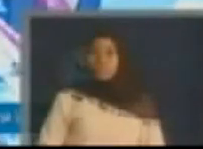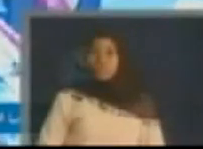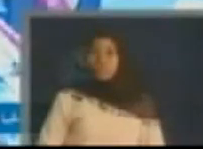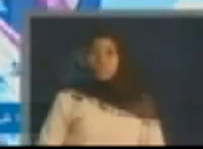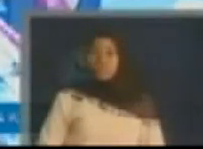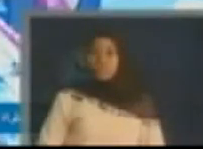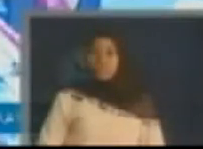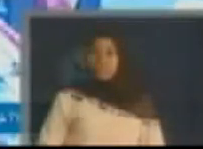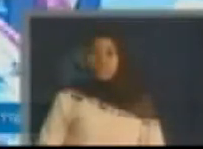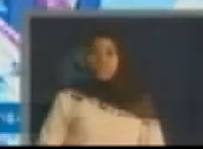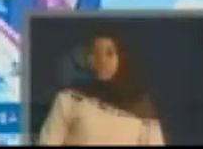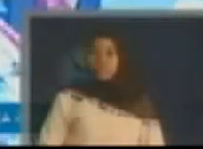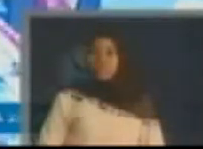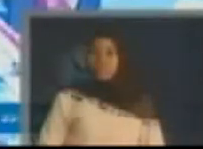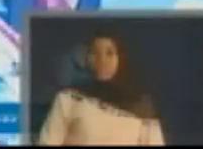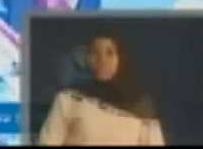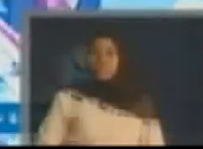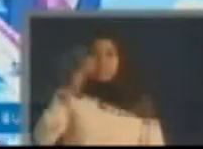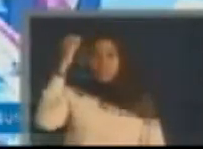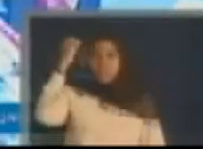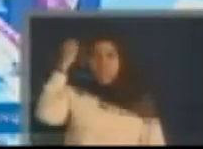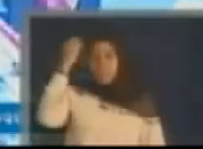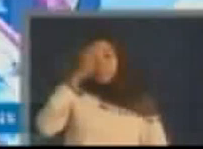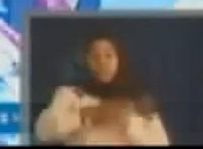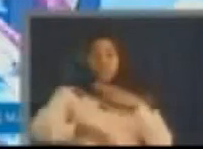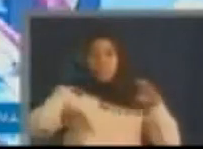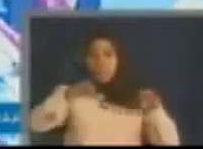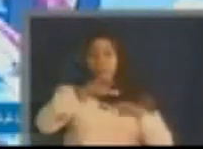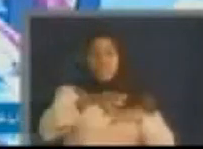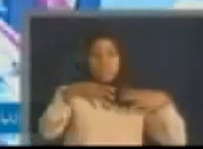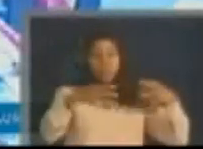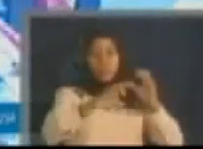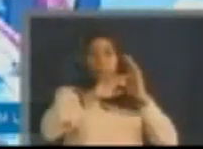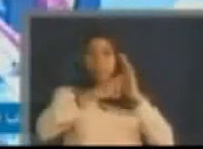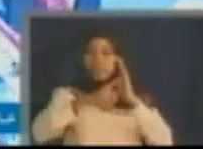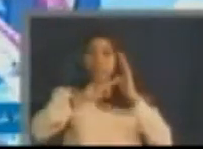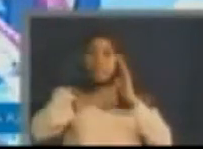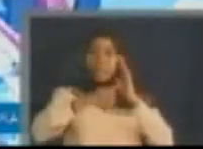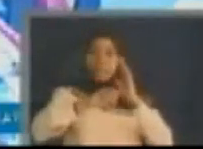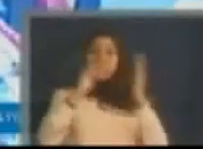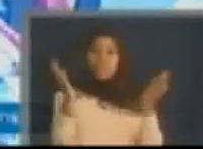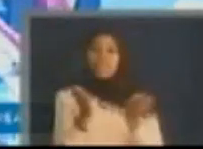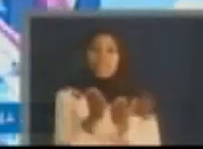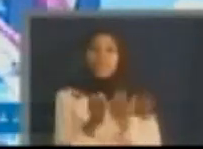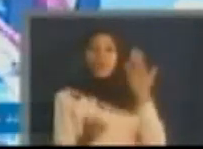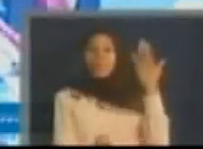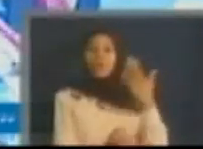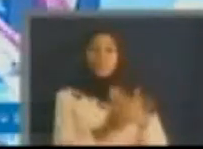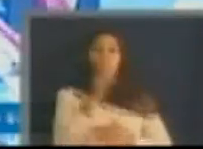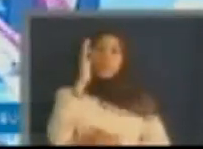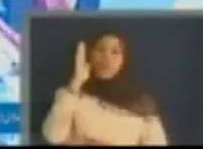Mwongozo wa spika. Mwenyekiti wa kamati ya kanuni, naomba utoe hoja. Mwongozo wa spika. Mwongozo wa